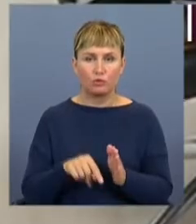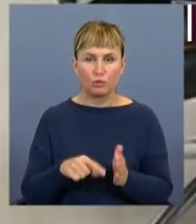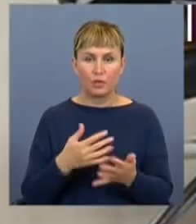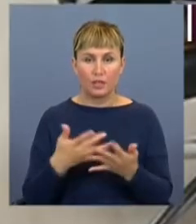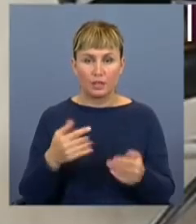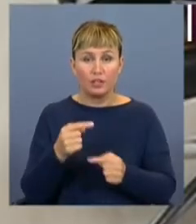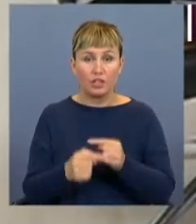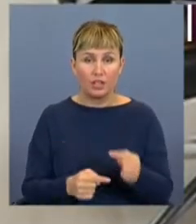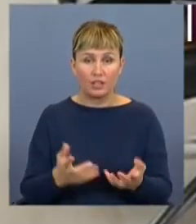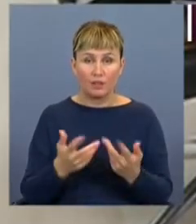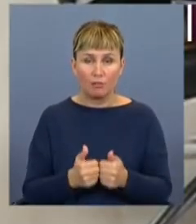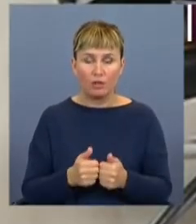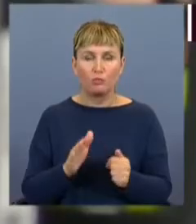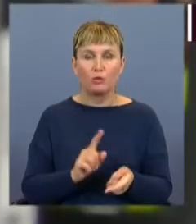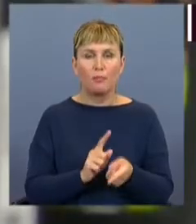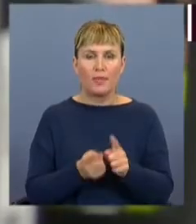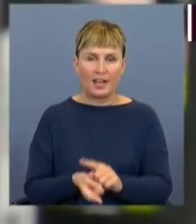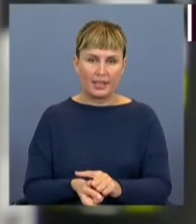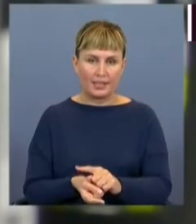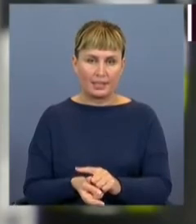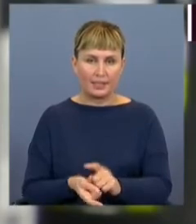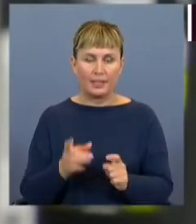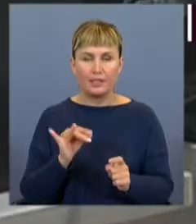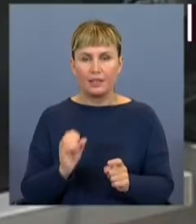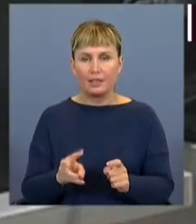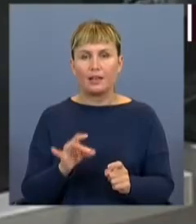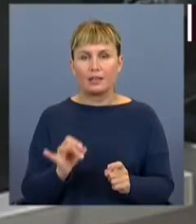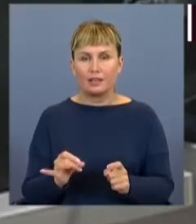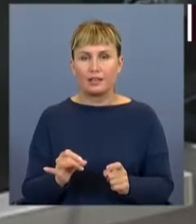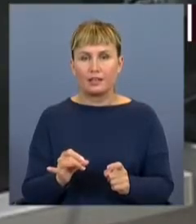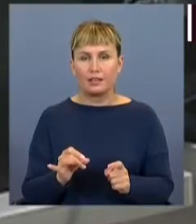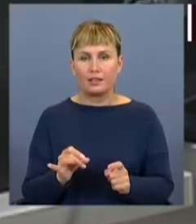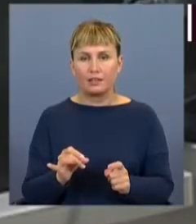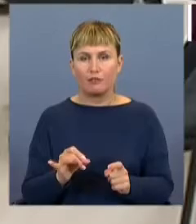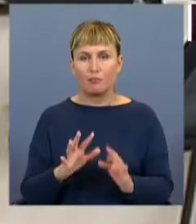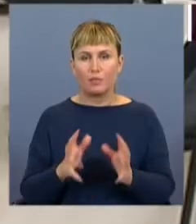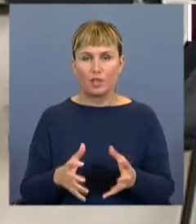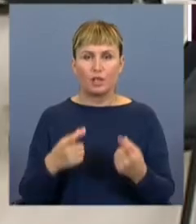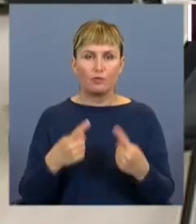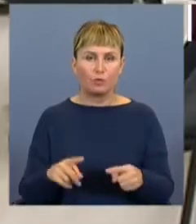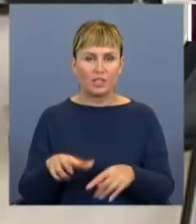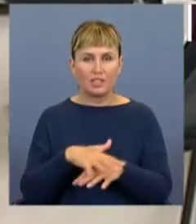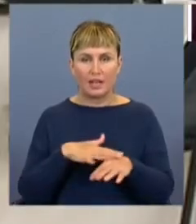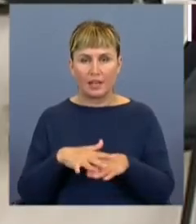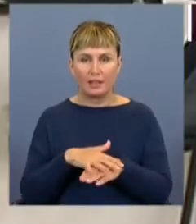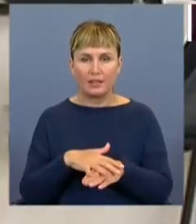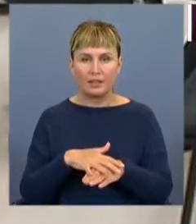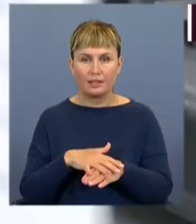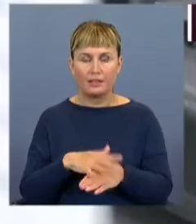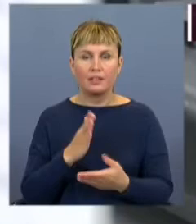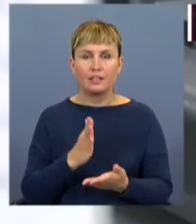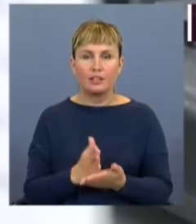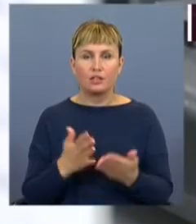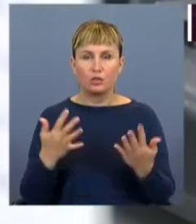транзакции, это, естественно, тоже будет переходить, как и в мире, в других странах. Есть